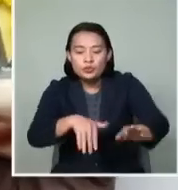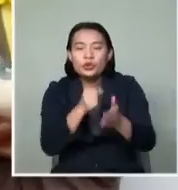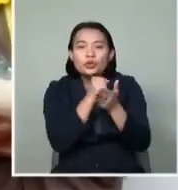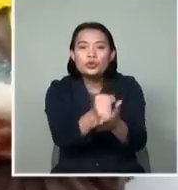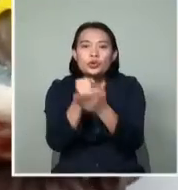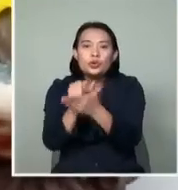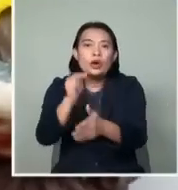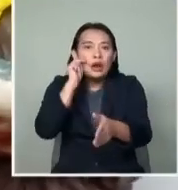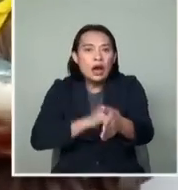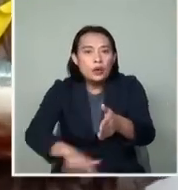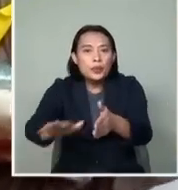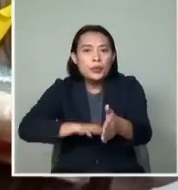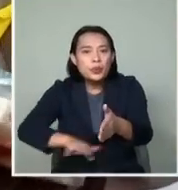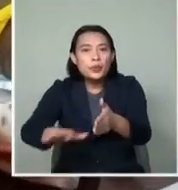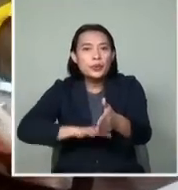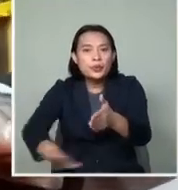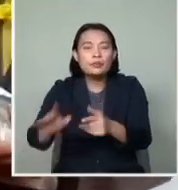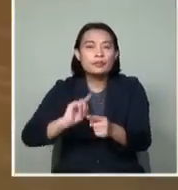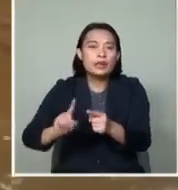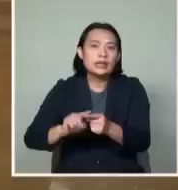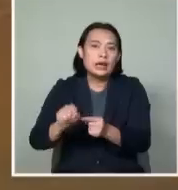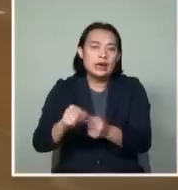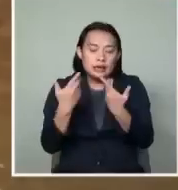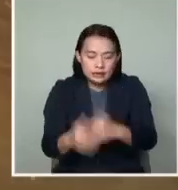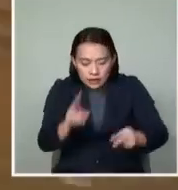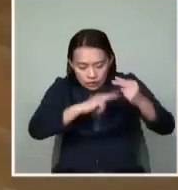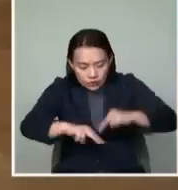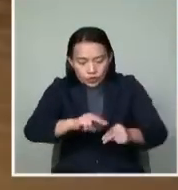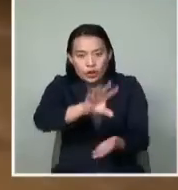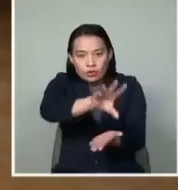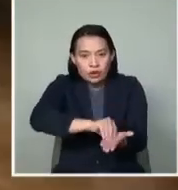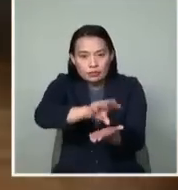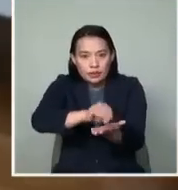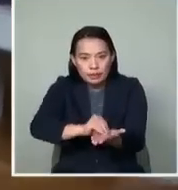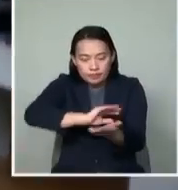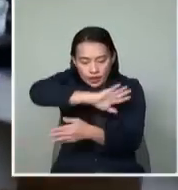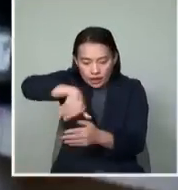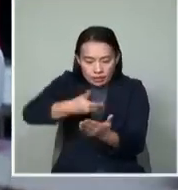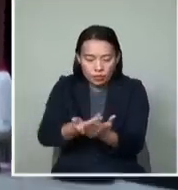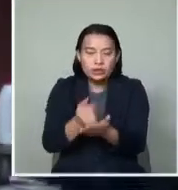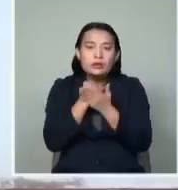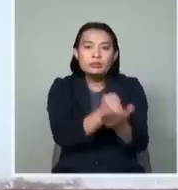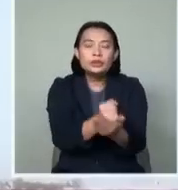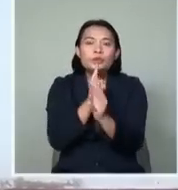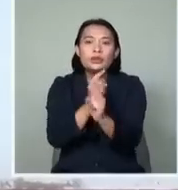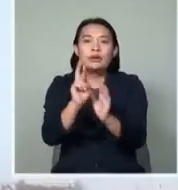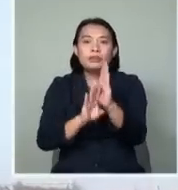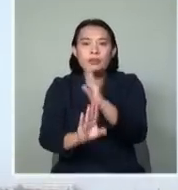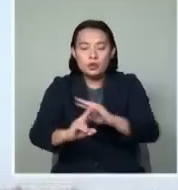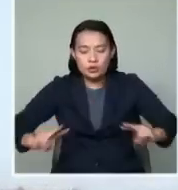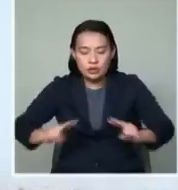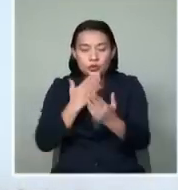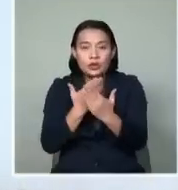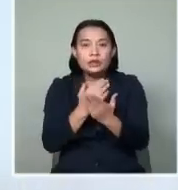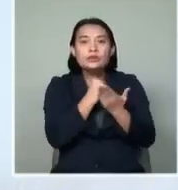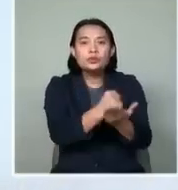ร่งระบายน้ำออกจากพื้นที่น้ำท่วมขังรวมถึงสำรวจความเสียหายครอบคลุมทุกด้านเพื่อให้การช่วยเหลือตามระเบียบของกระทรวงการคลังต่อไป